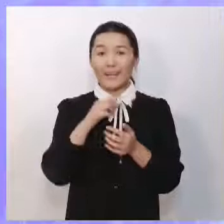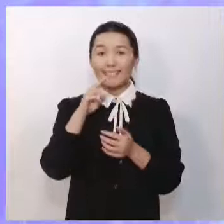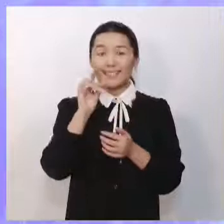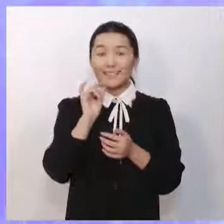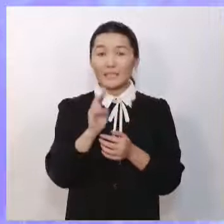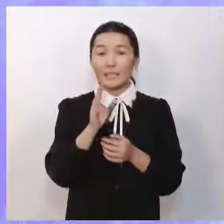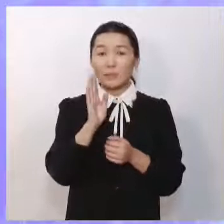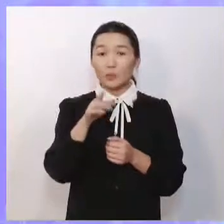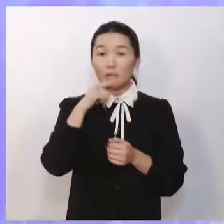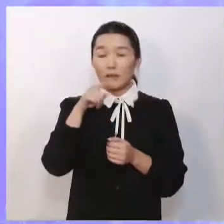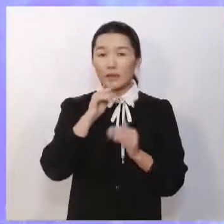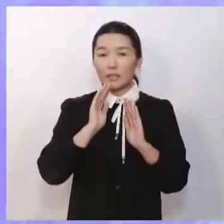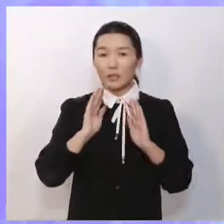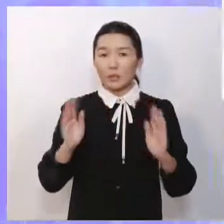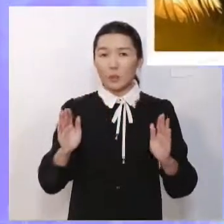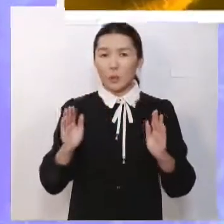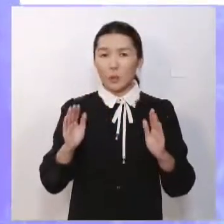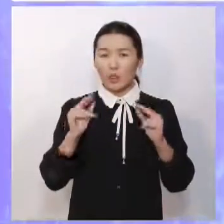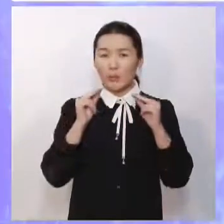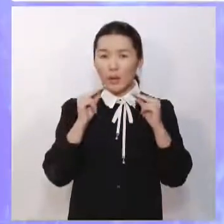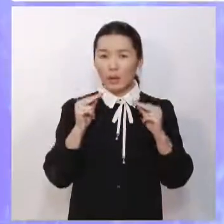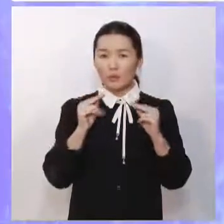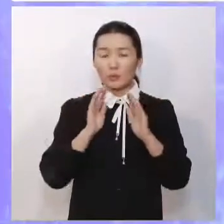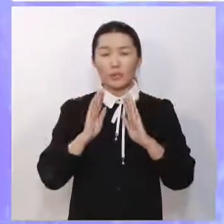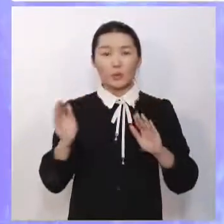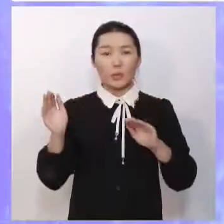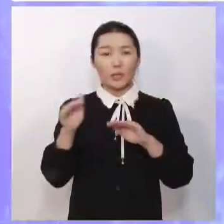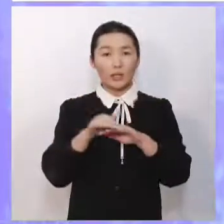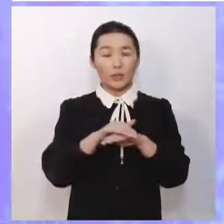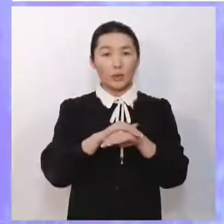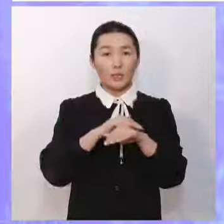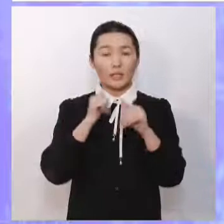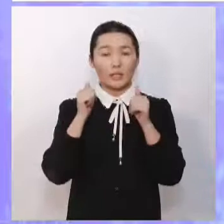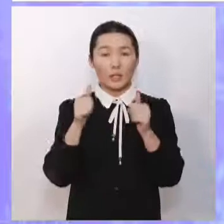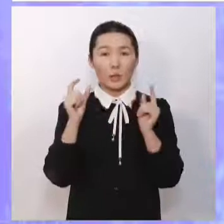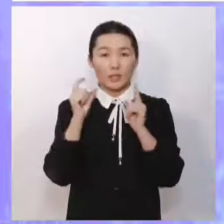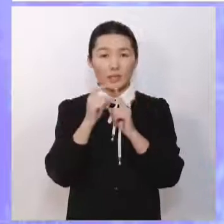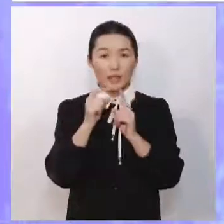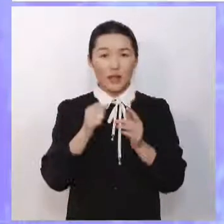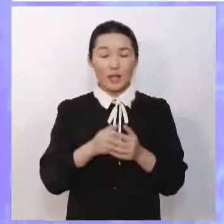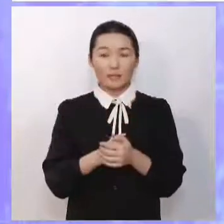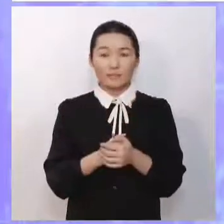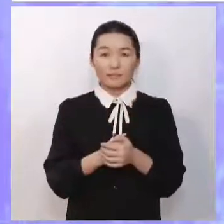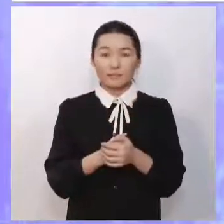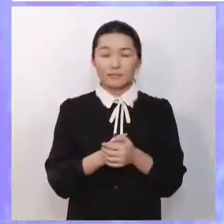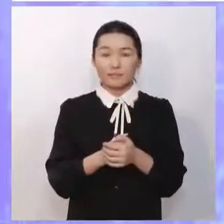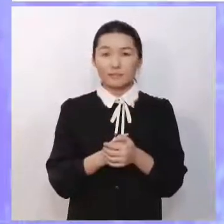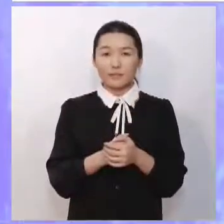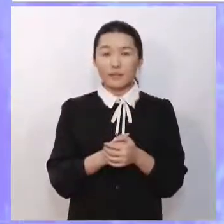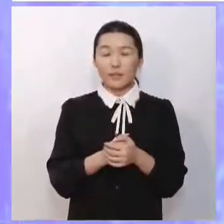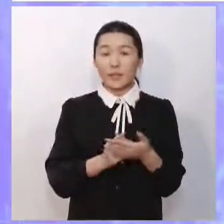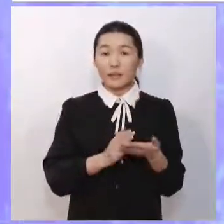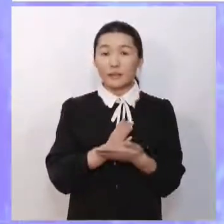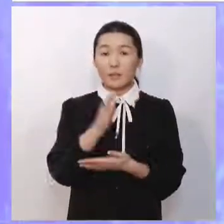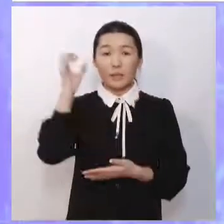говорить только правду и только добрые, хорошие слова. Направьте свет